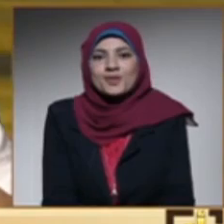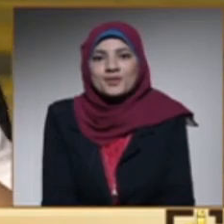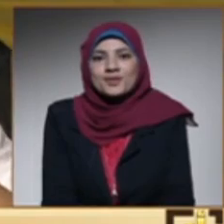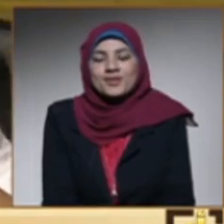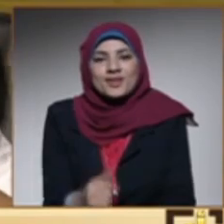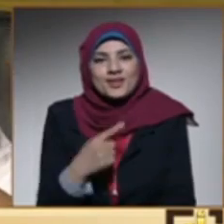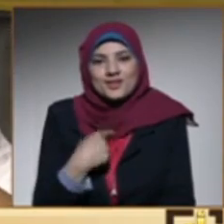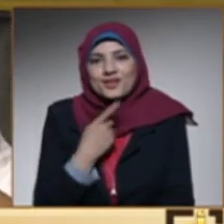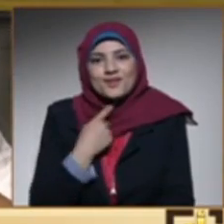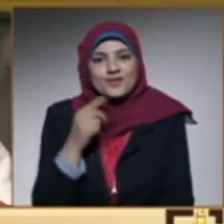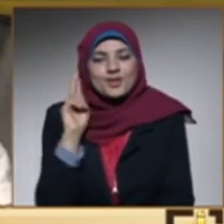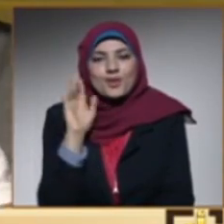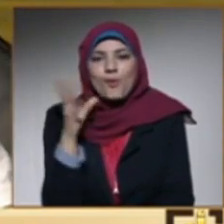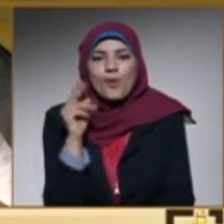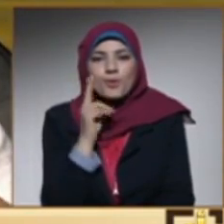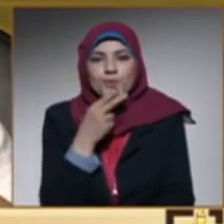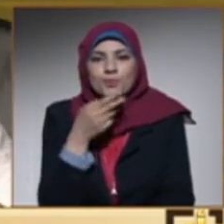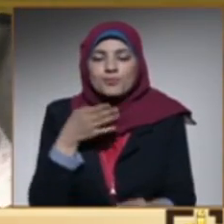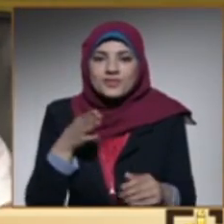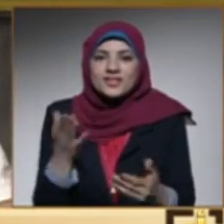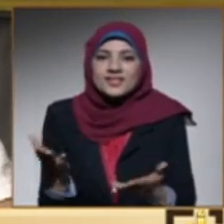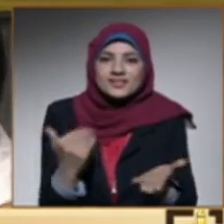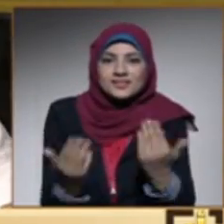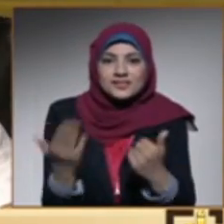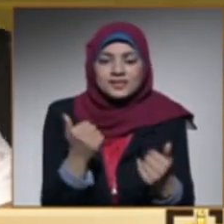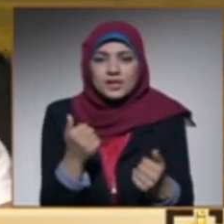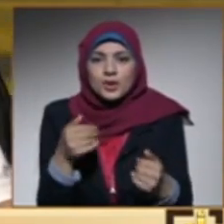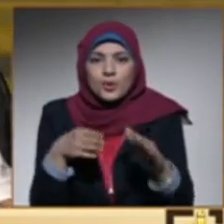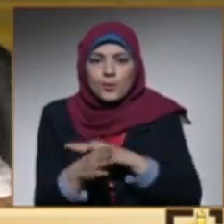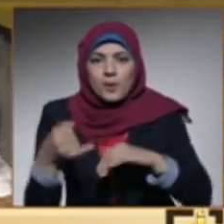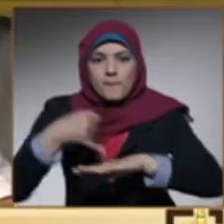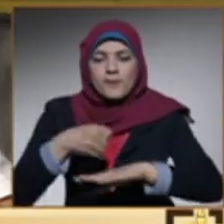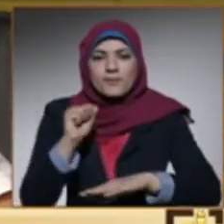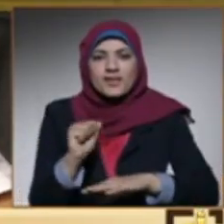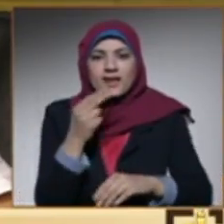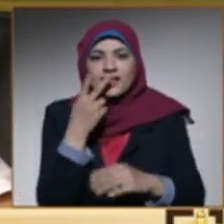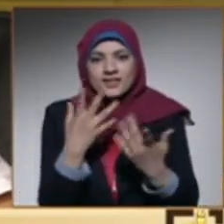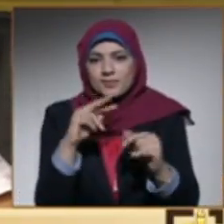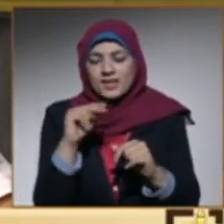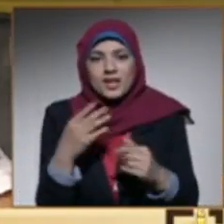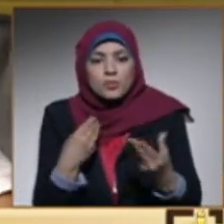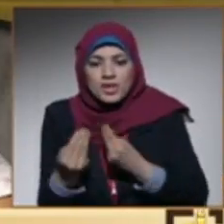انا نفسي كمان الناس تيجي في ايدي بتتكلم ويتعلموا ونتعامل معاهم اكتر.